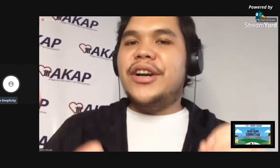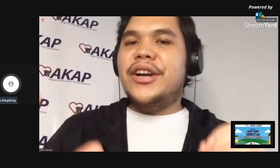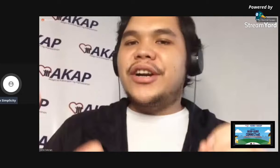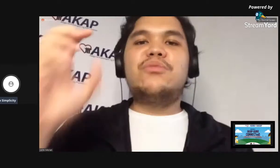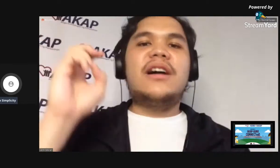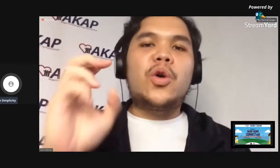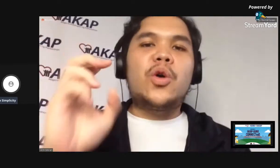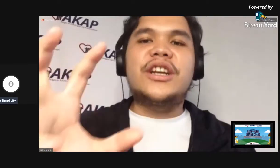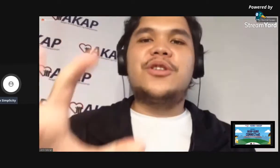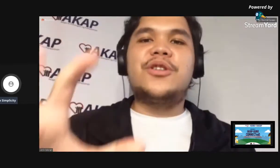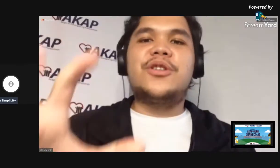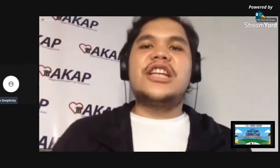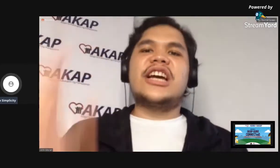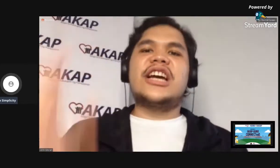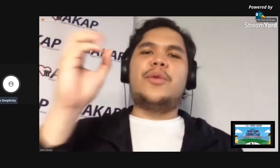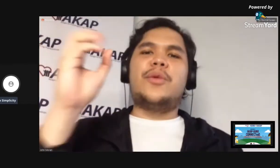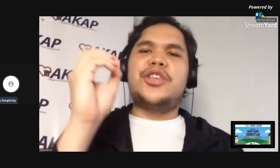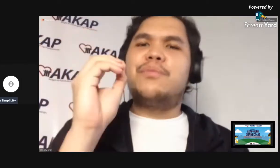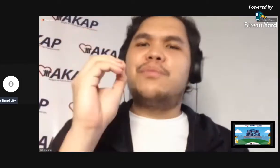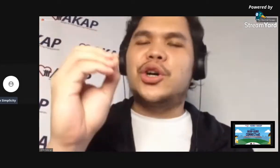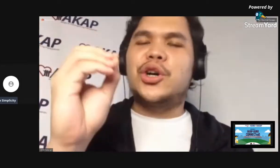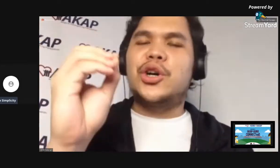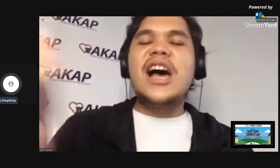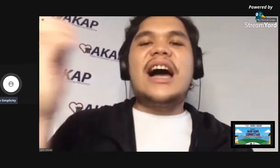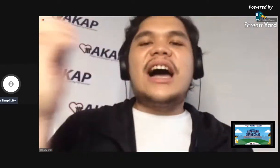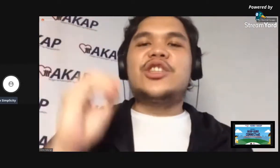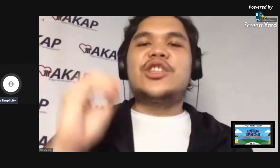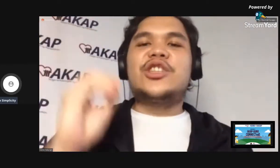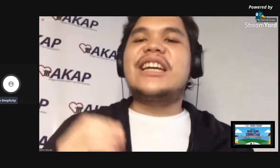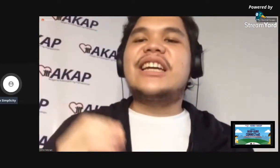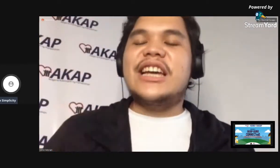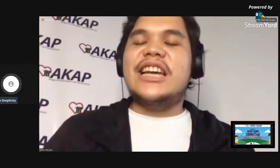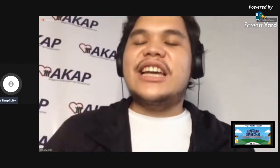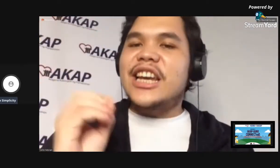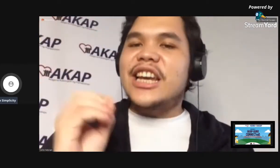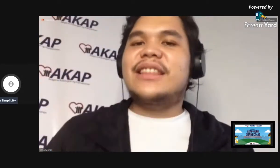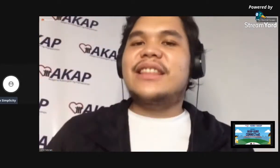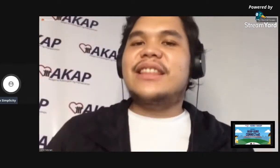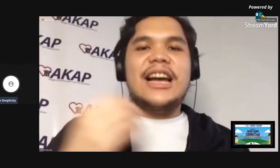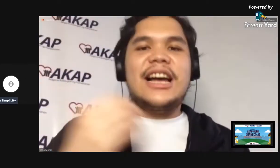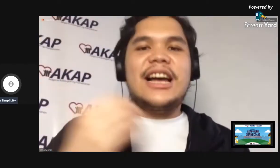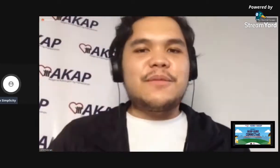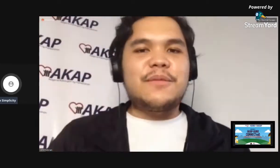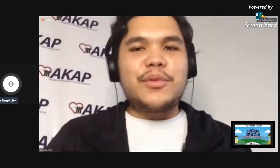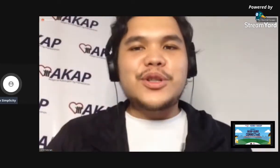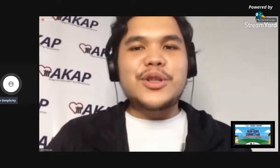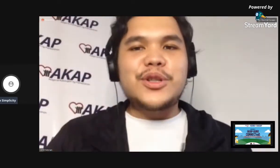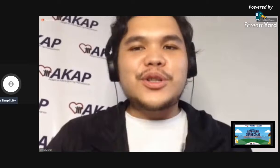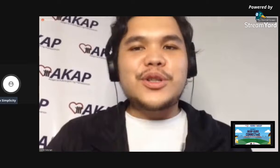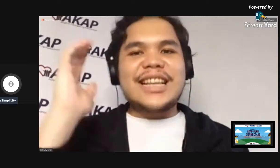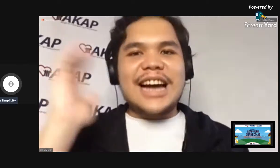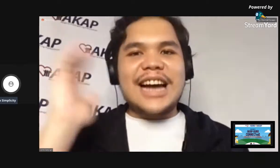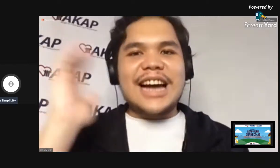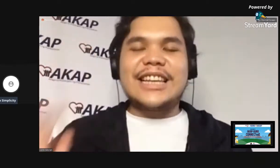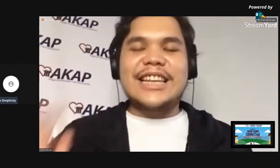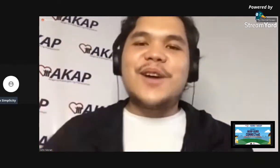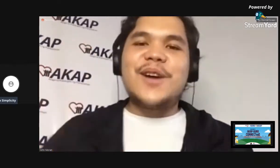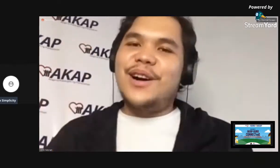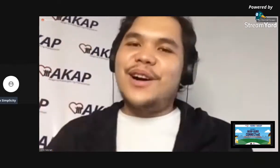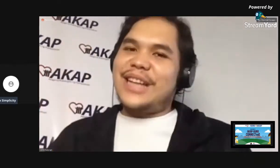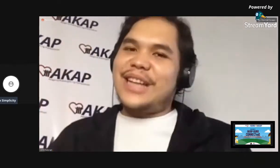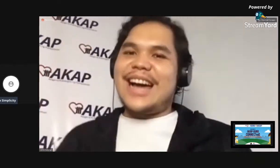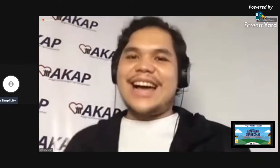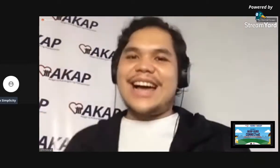webinar na ito, yung mga nakuha ninyong knowledge ay ito, at ito ay italin natin mga puso at sa ating